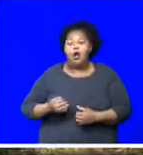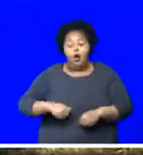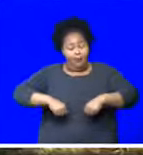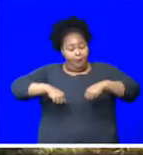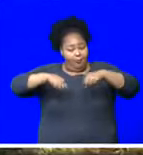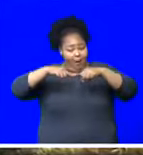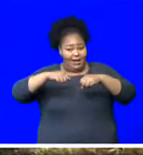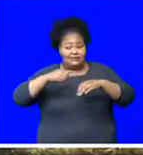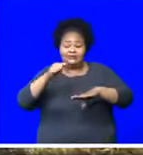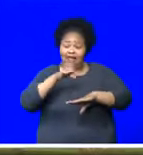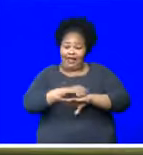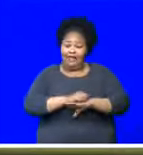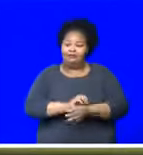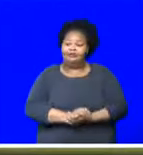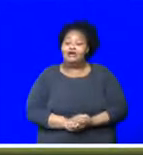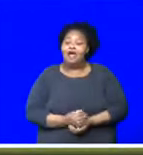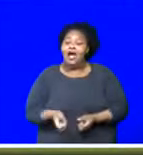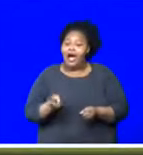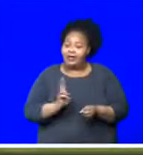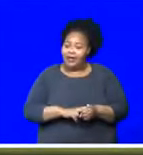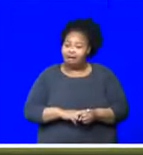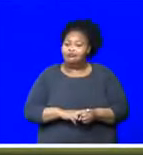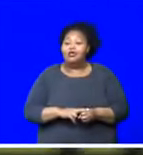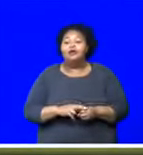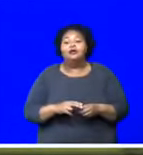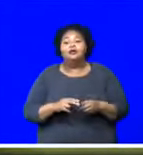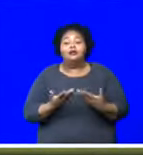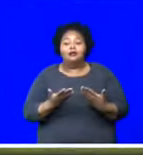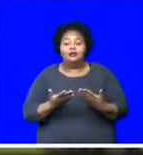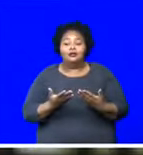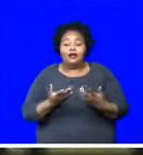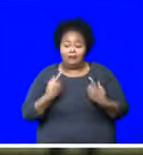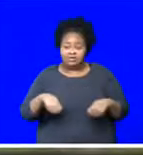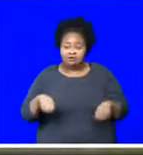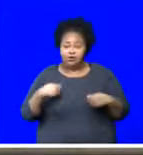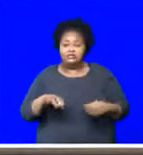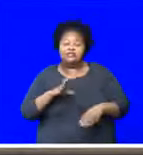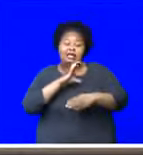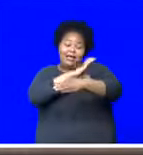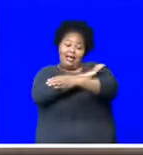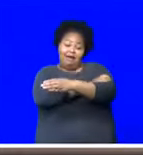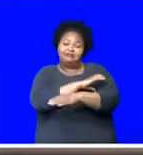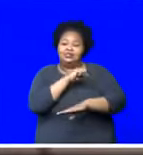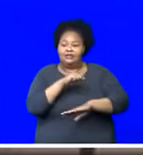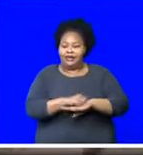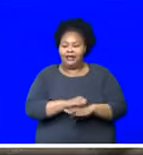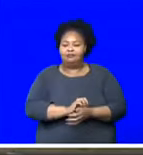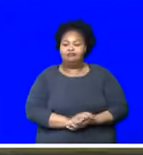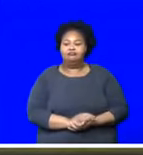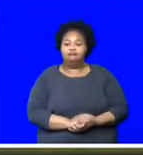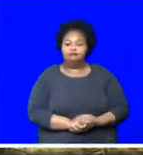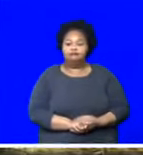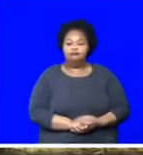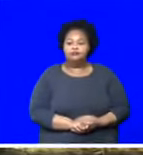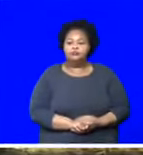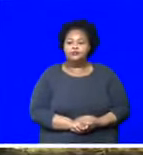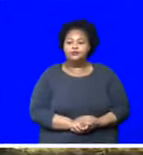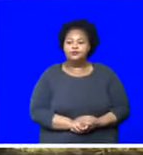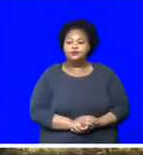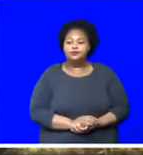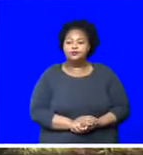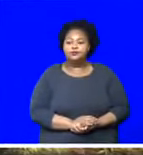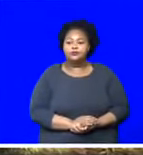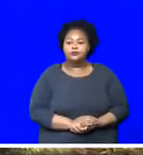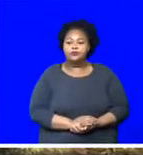timpo letilukhuni leto lesingakade trial kwesibili ke nalokuthi mangabe kufika la kubomake ukhandza lokuthi kula ma resources noma kubekuleti